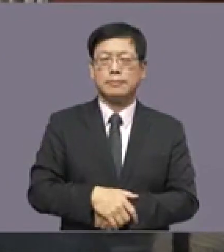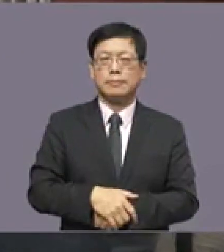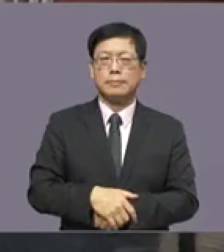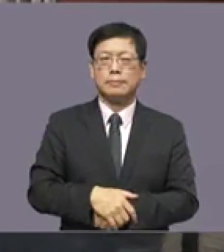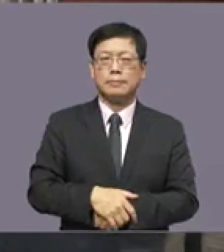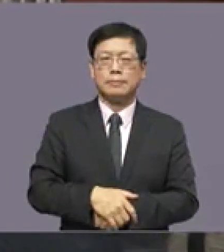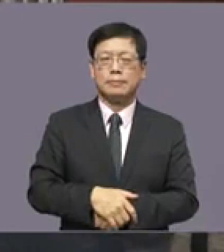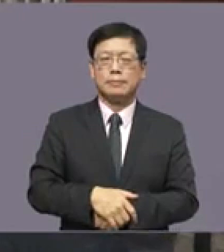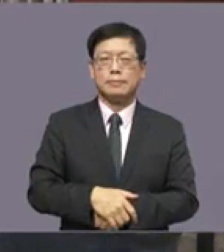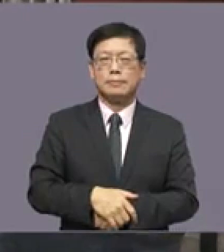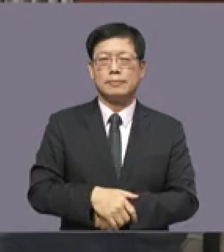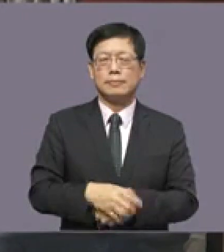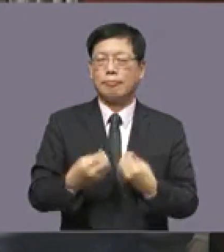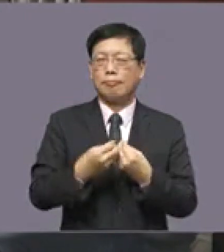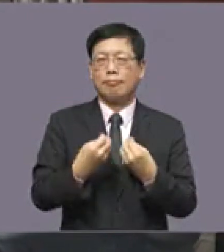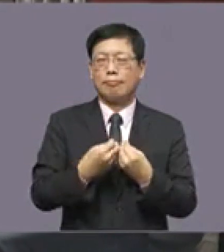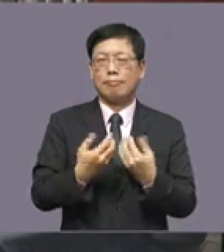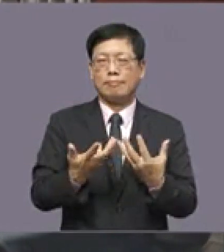谢谢。